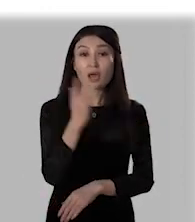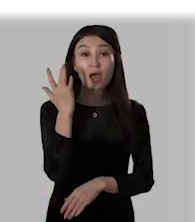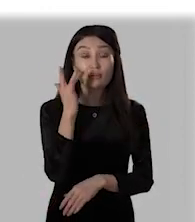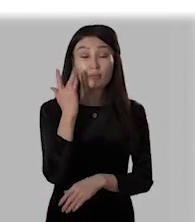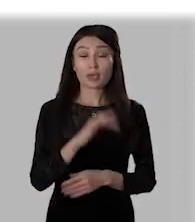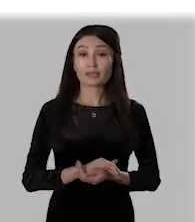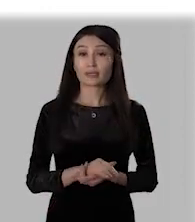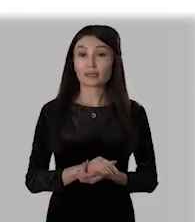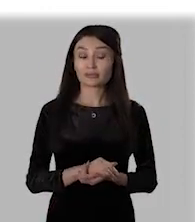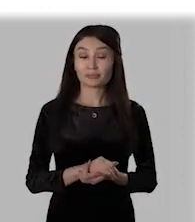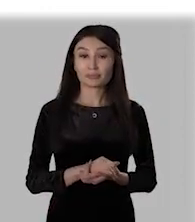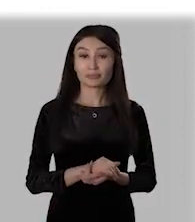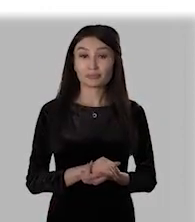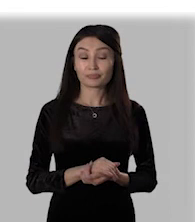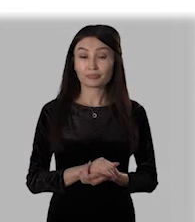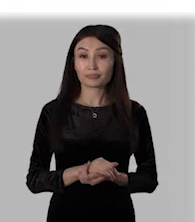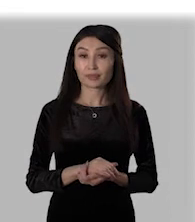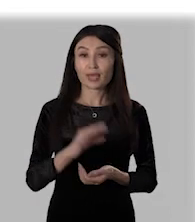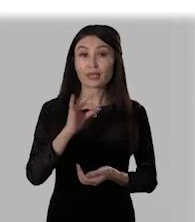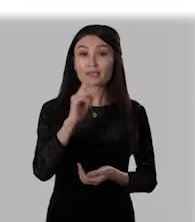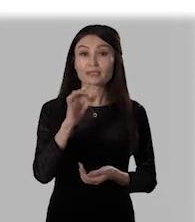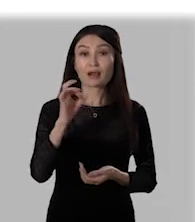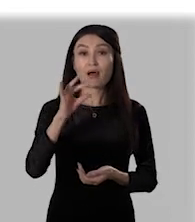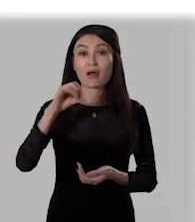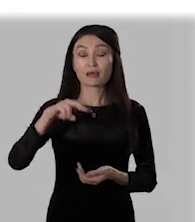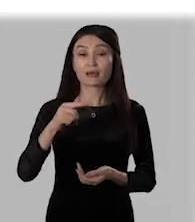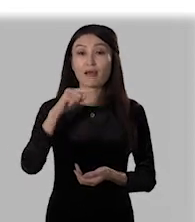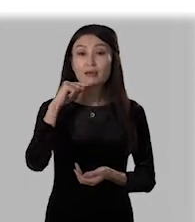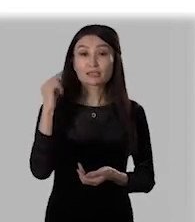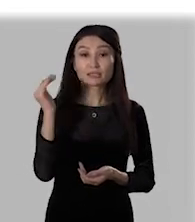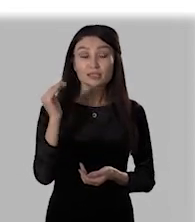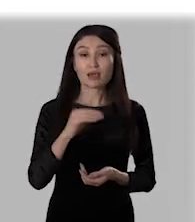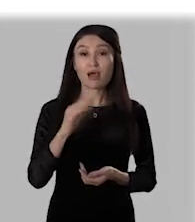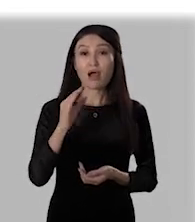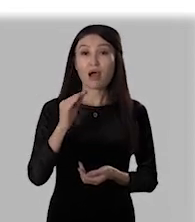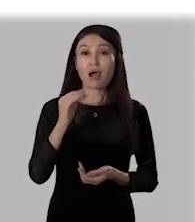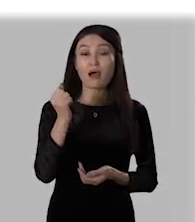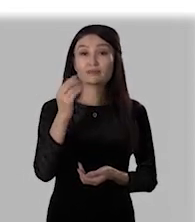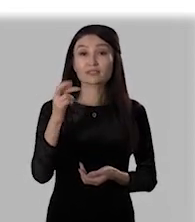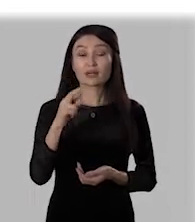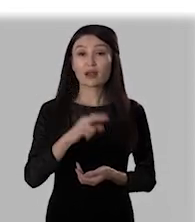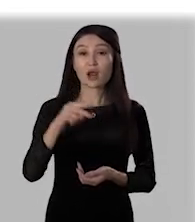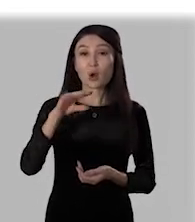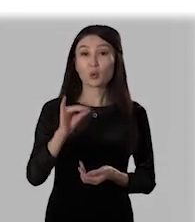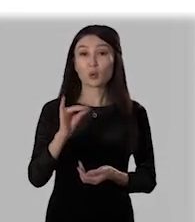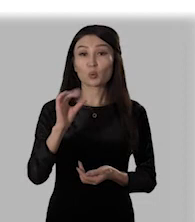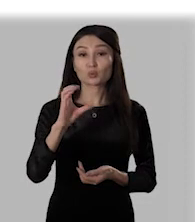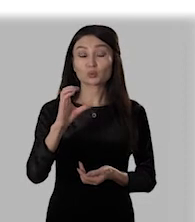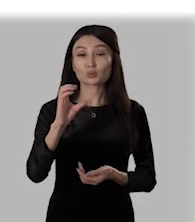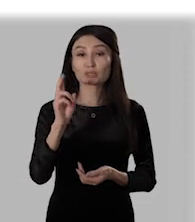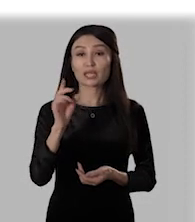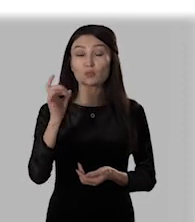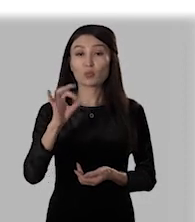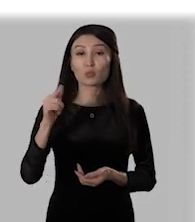Америка Кошмо Штаттары, Израиль, Россия, Австралия, Люксембург,